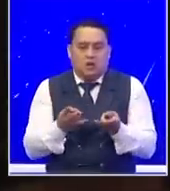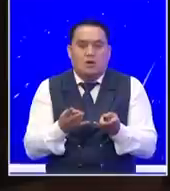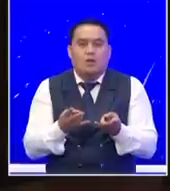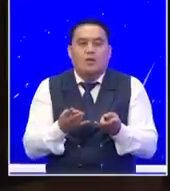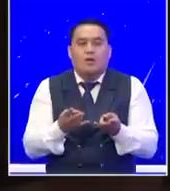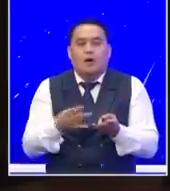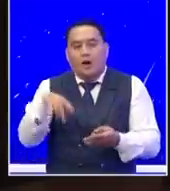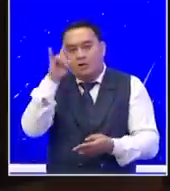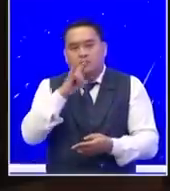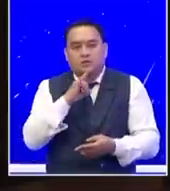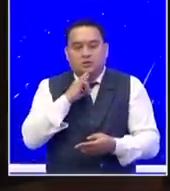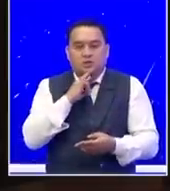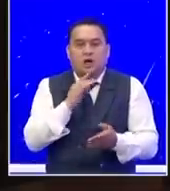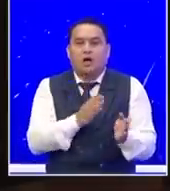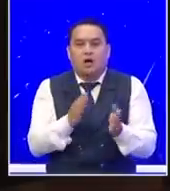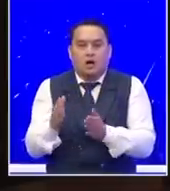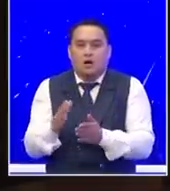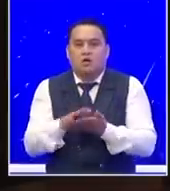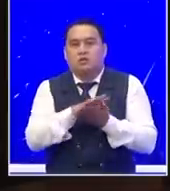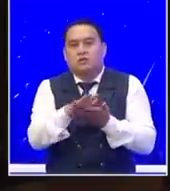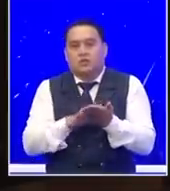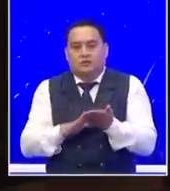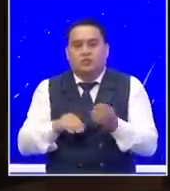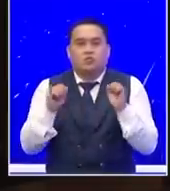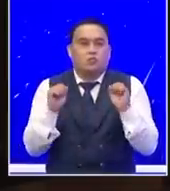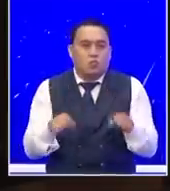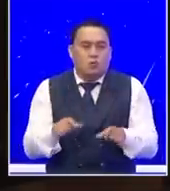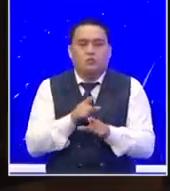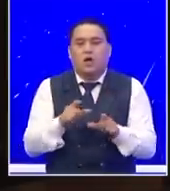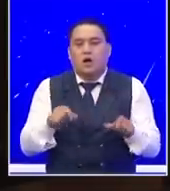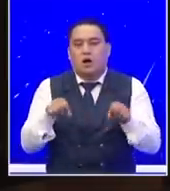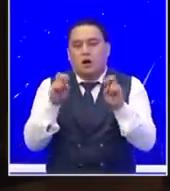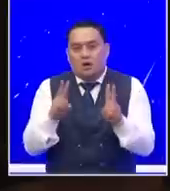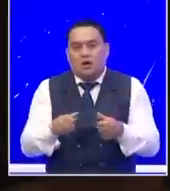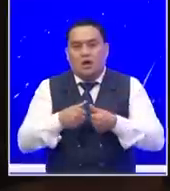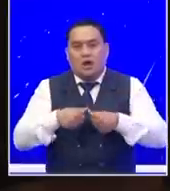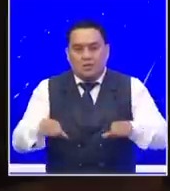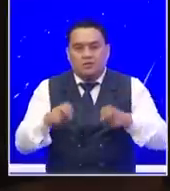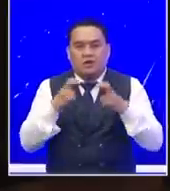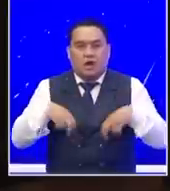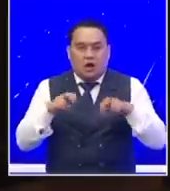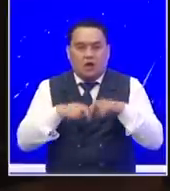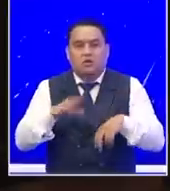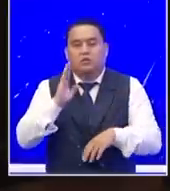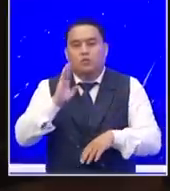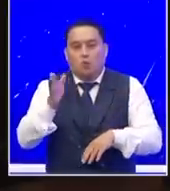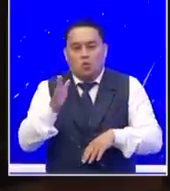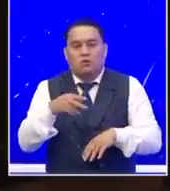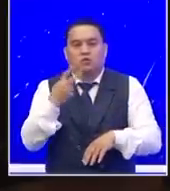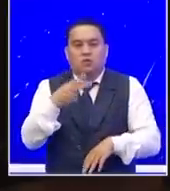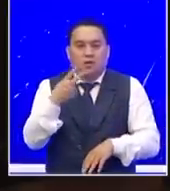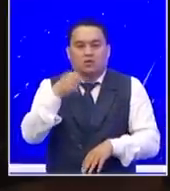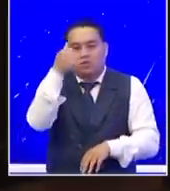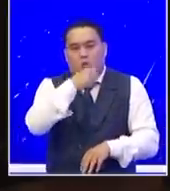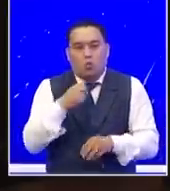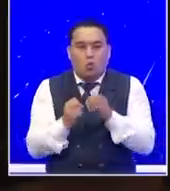бөлек Қазақстанда тұрақты қалуға өтініш беруіне болады. Мамандар оны арнайы комиссияда қарастыратын болады. Айта кету керек, 2020